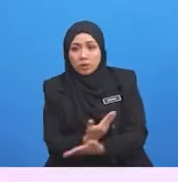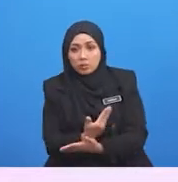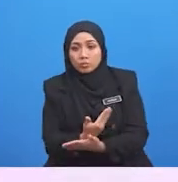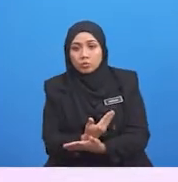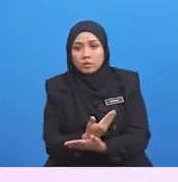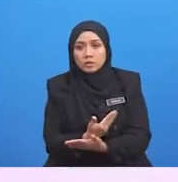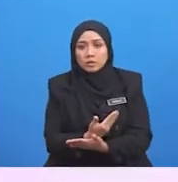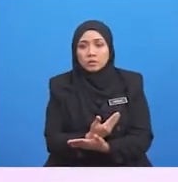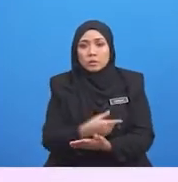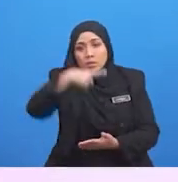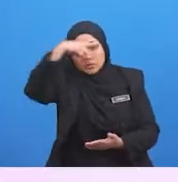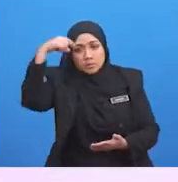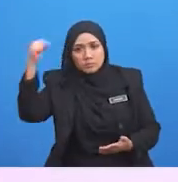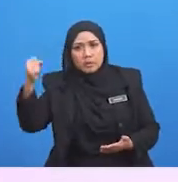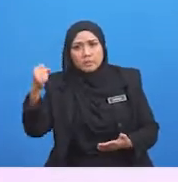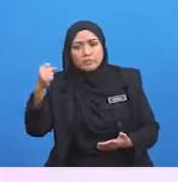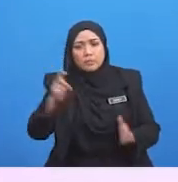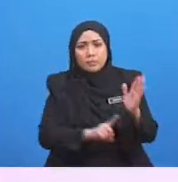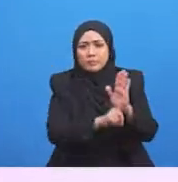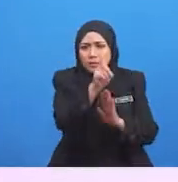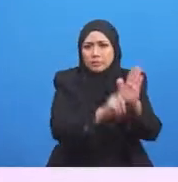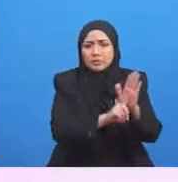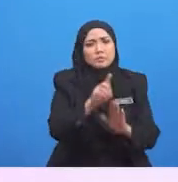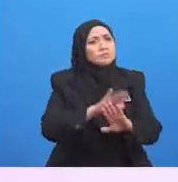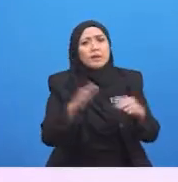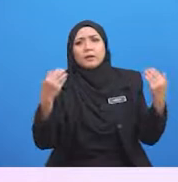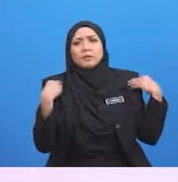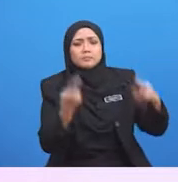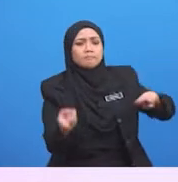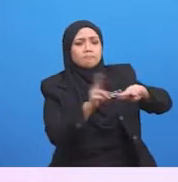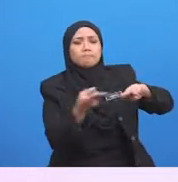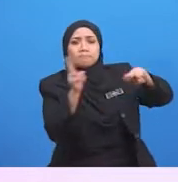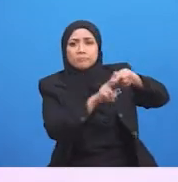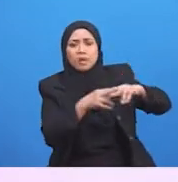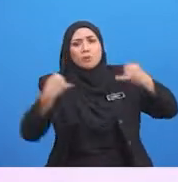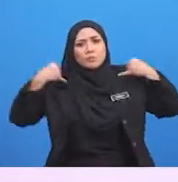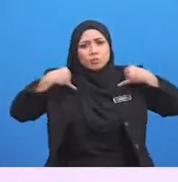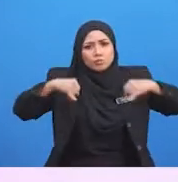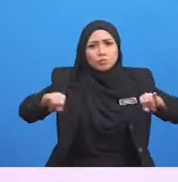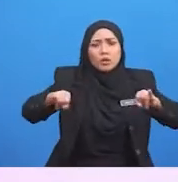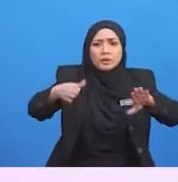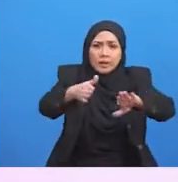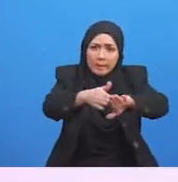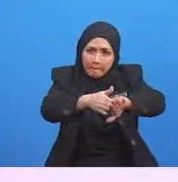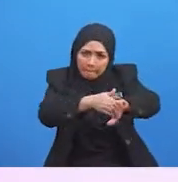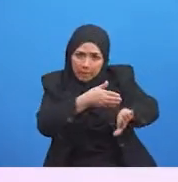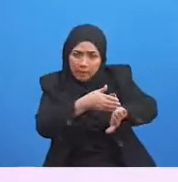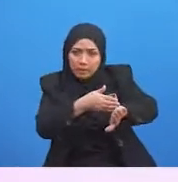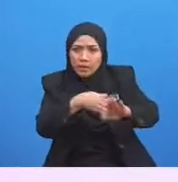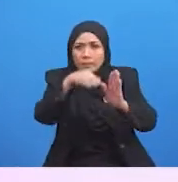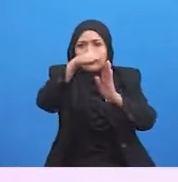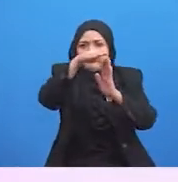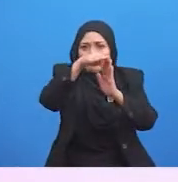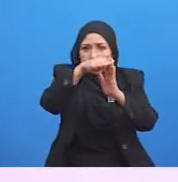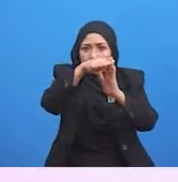Akibatnya, permintaan memang tinggi tetapi tidak berlaku pertambahan. Jualan syarikat akan mula perlahan dan mula